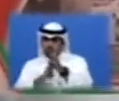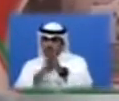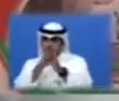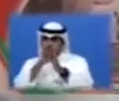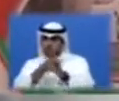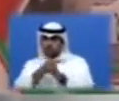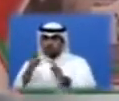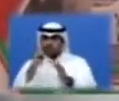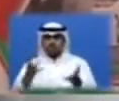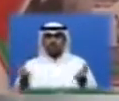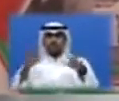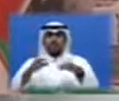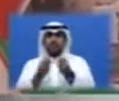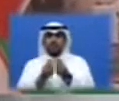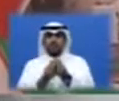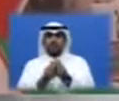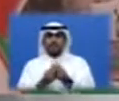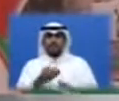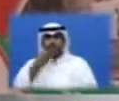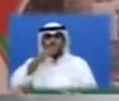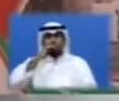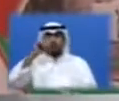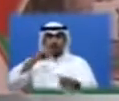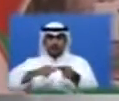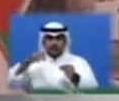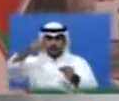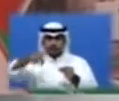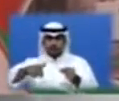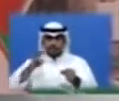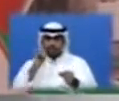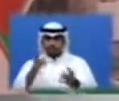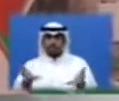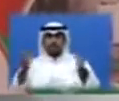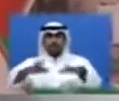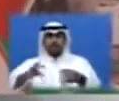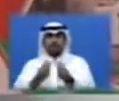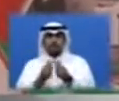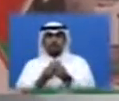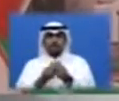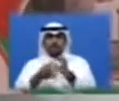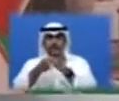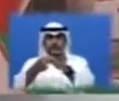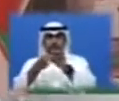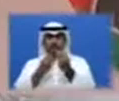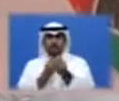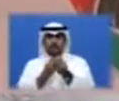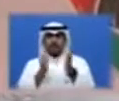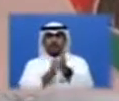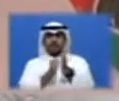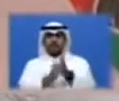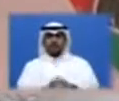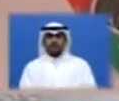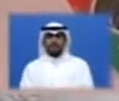مجلس التعاون قاعد نراه يعني بيرتم سريع جدا بخاصة في مجال الأسكان.